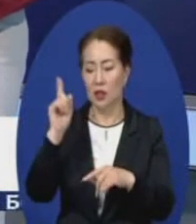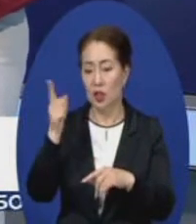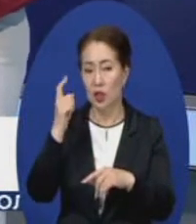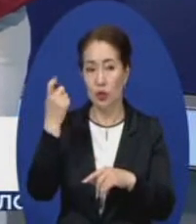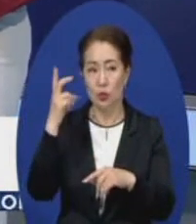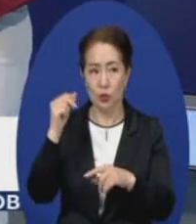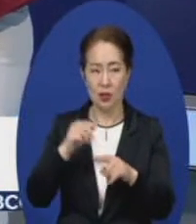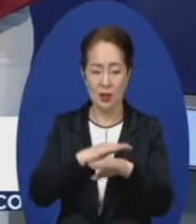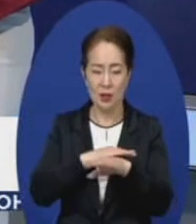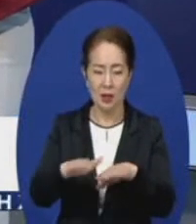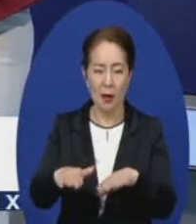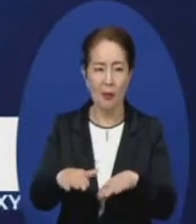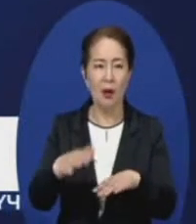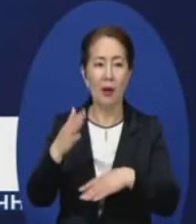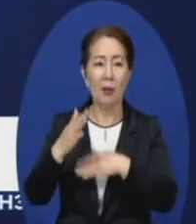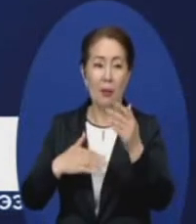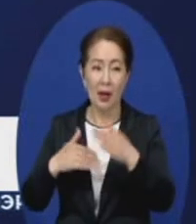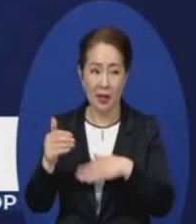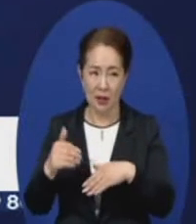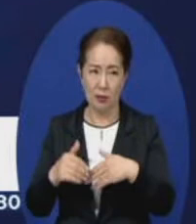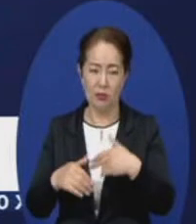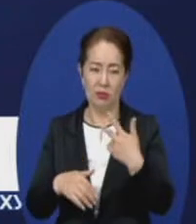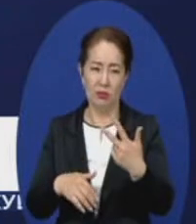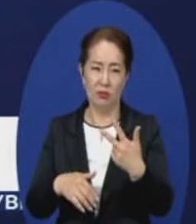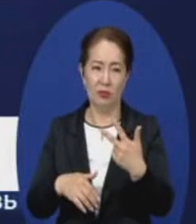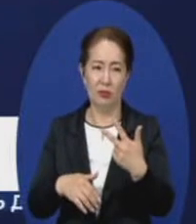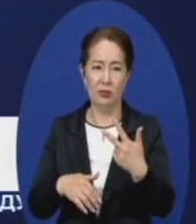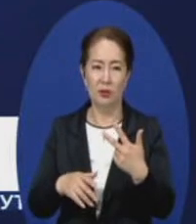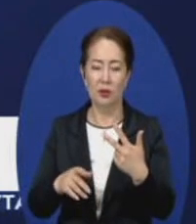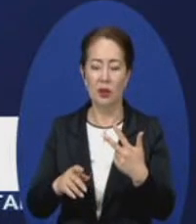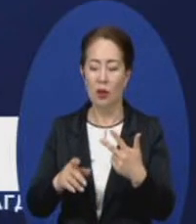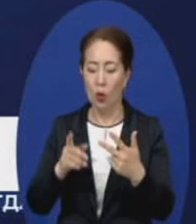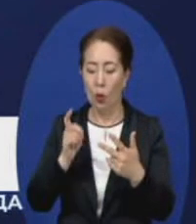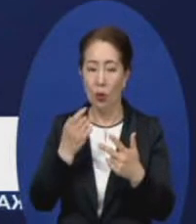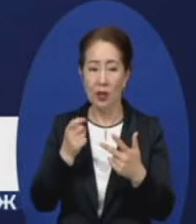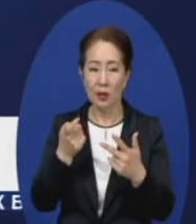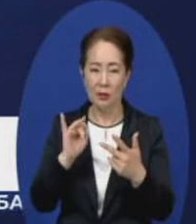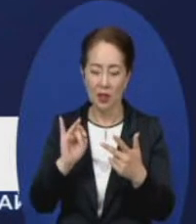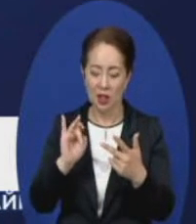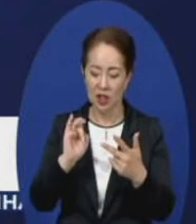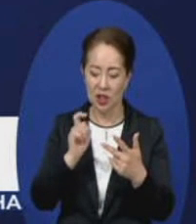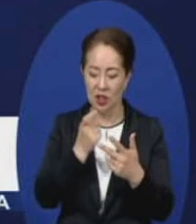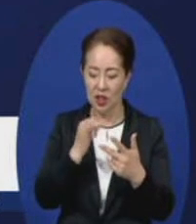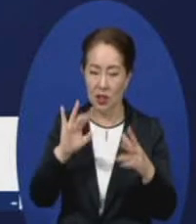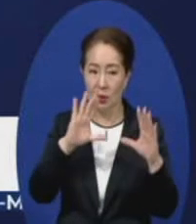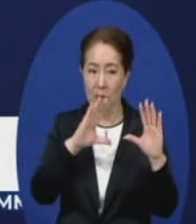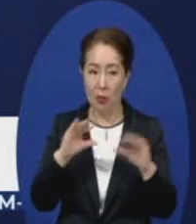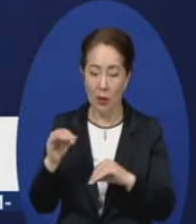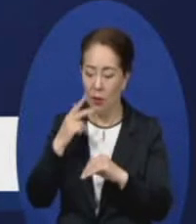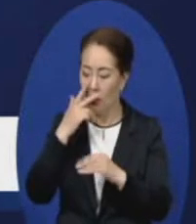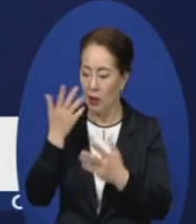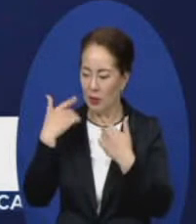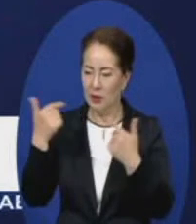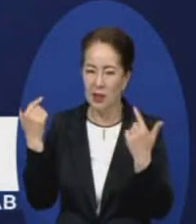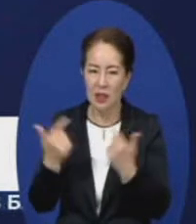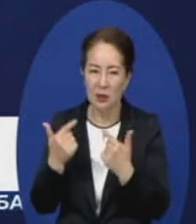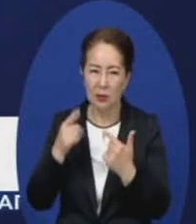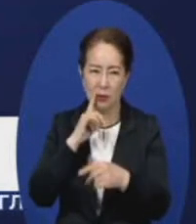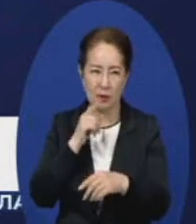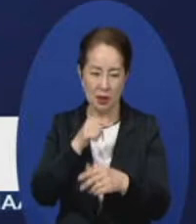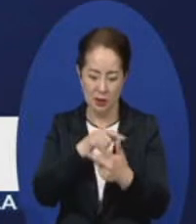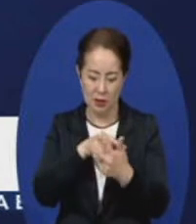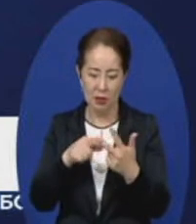эрчим хүч, зам тээвэр, барилга гэсэн энэ салбарт бол хүлэмжийн хий ялгарлыг бууруулах ба уран амьсгалын өөрчлөлтөд тэмцэхэд